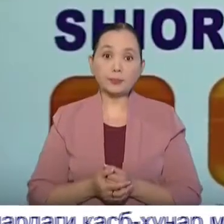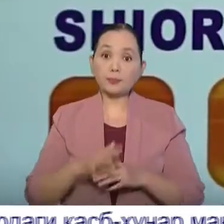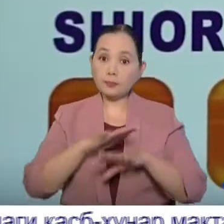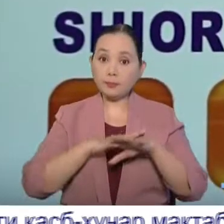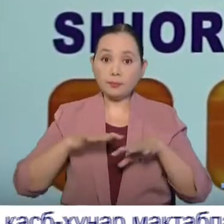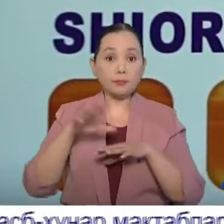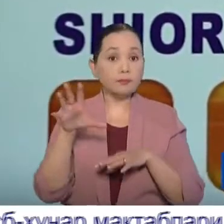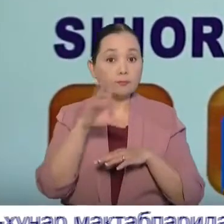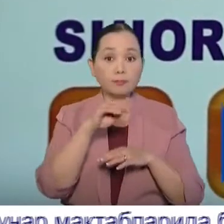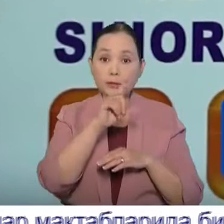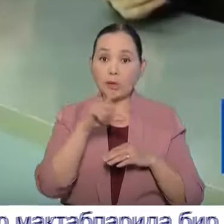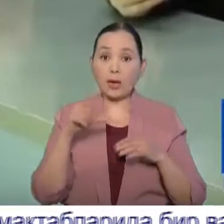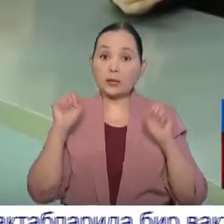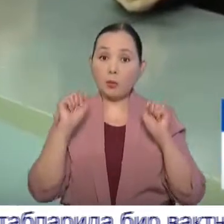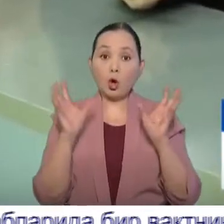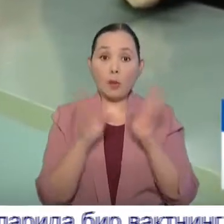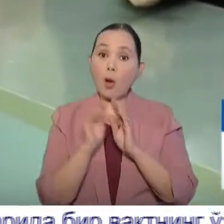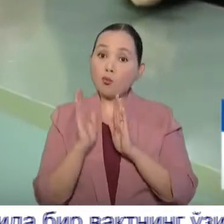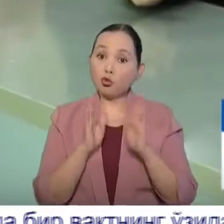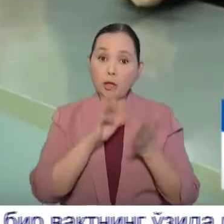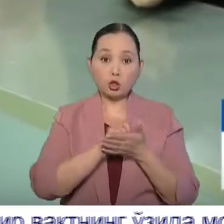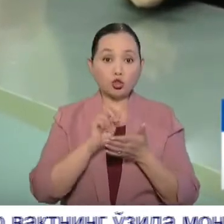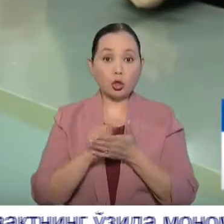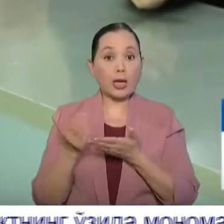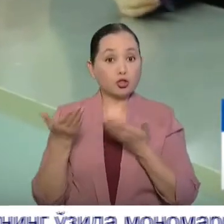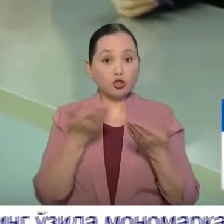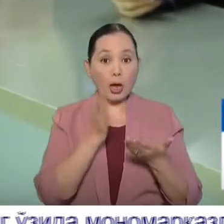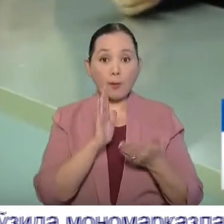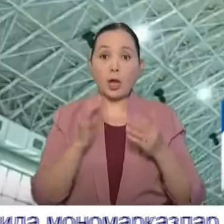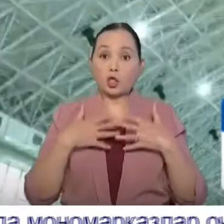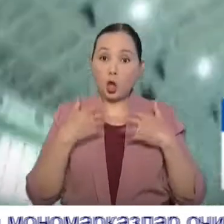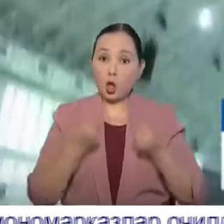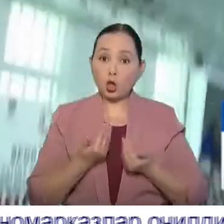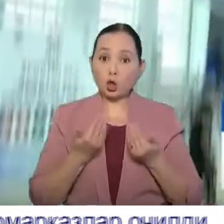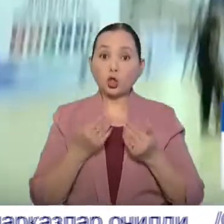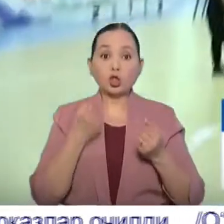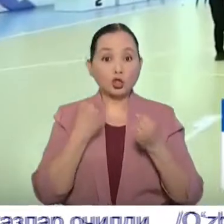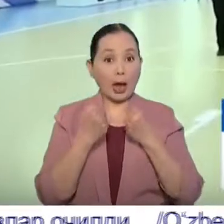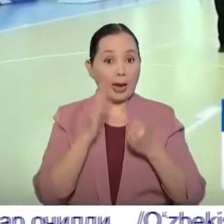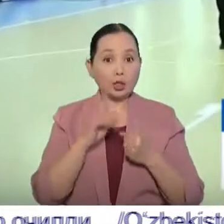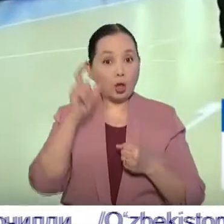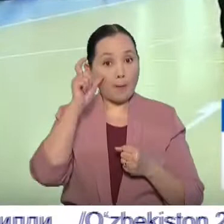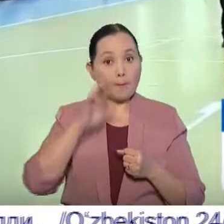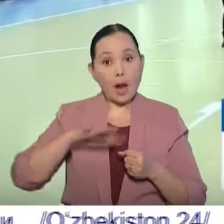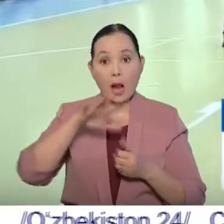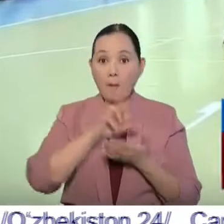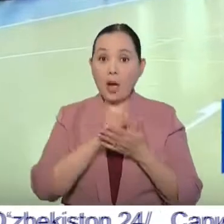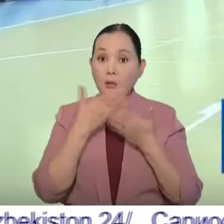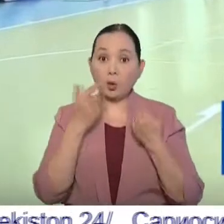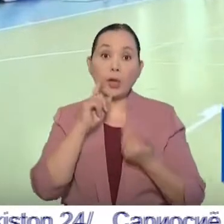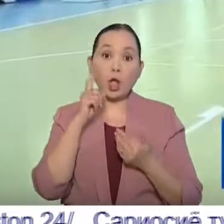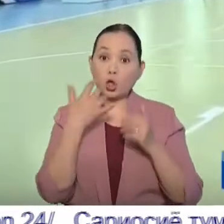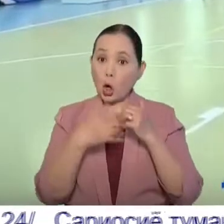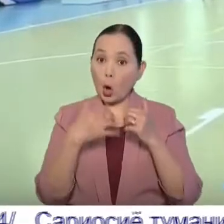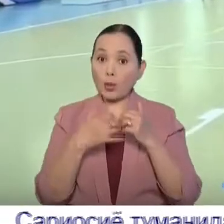Aholini barcha qatlamlarni sport bilan muntazam shug'ullanishga jalb qilish va sog'lom turmush tarzini shakllantirish. Mahallalardagi band bo'lmagan yoshlar